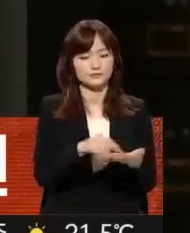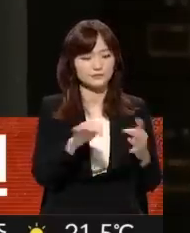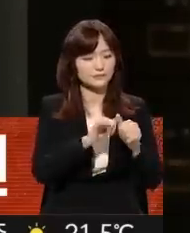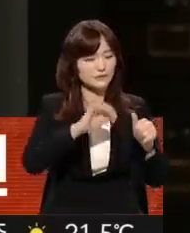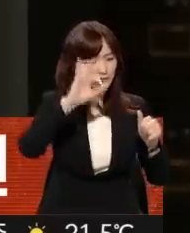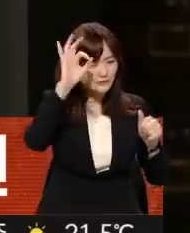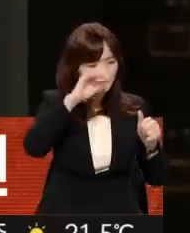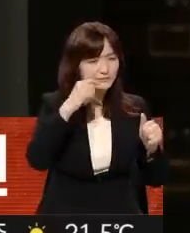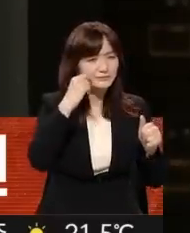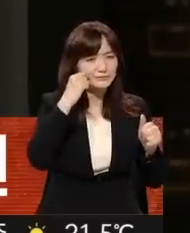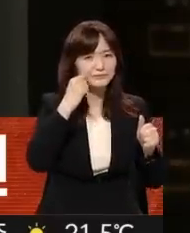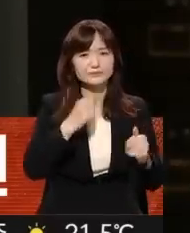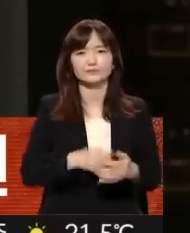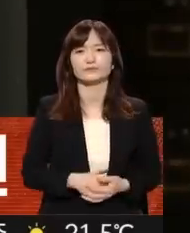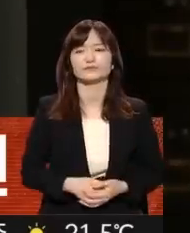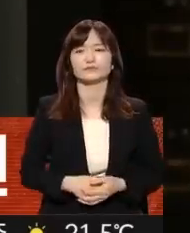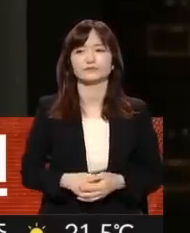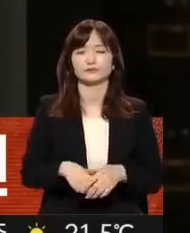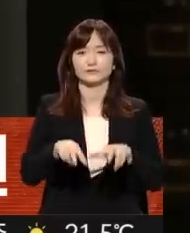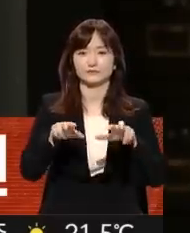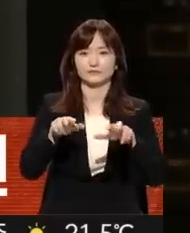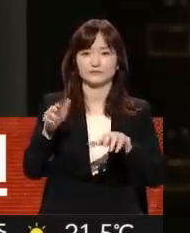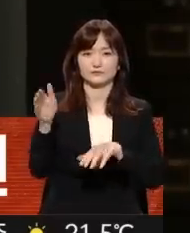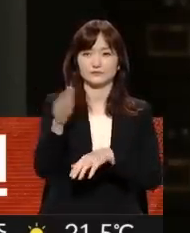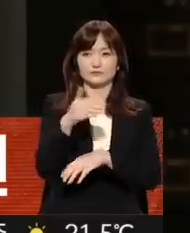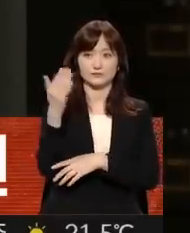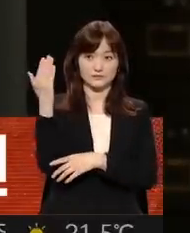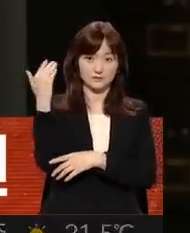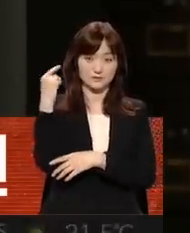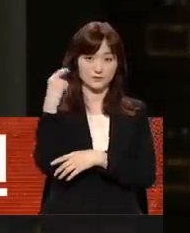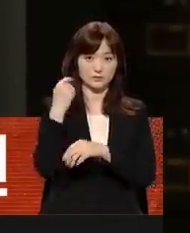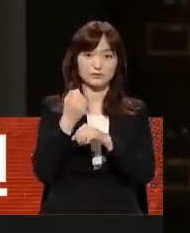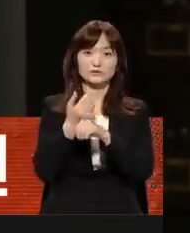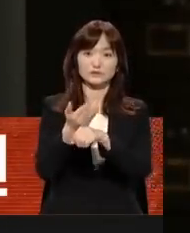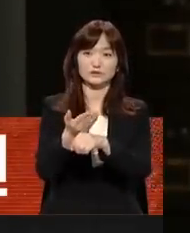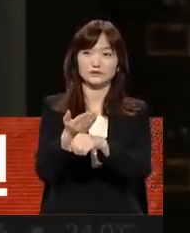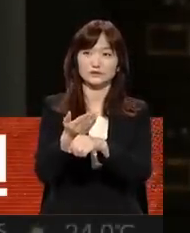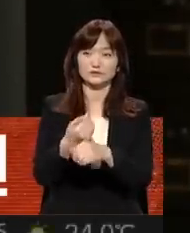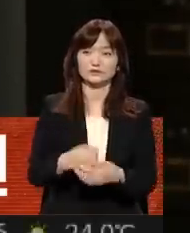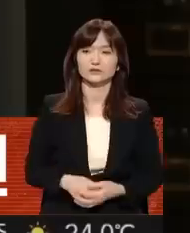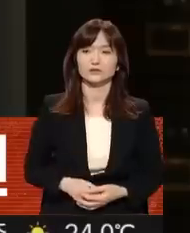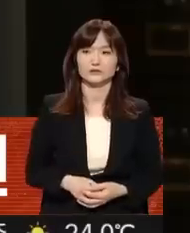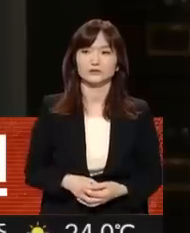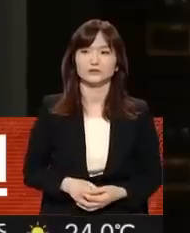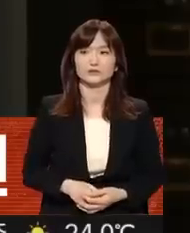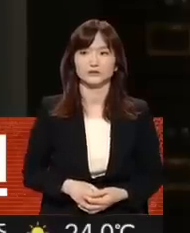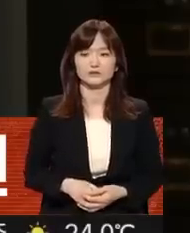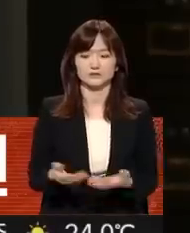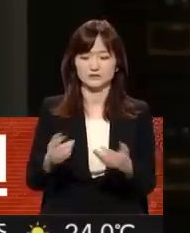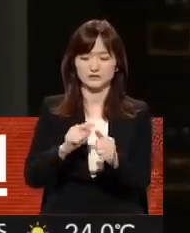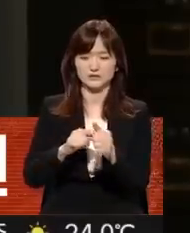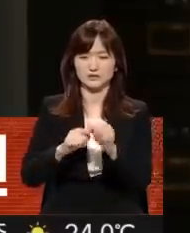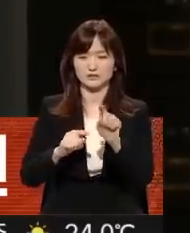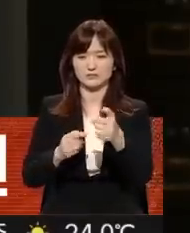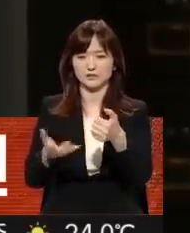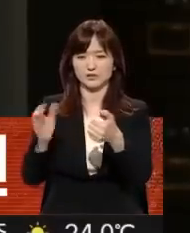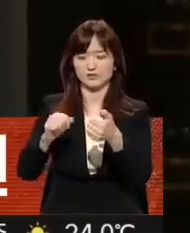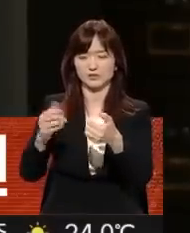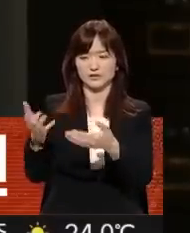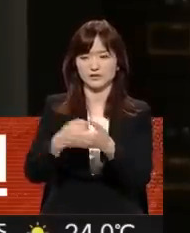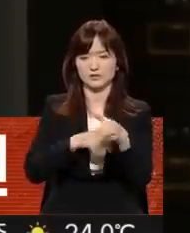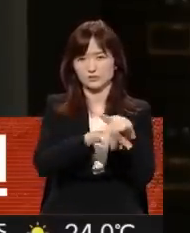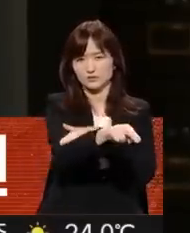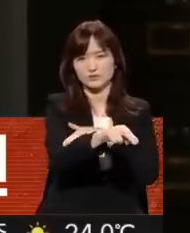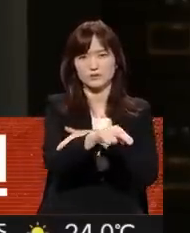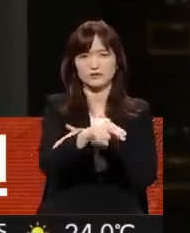못했어요. 그랬더니 이제부터는 저희가 저번에 전해드렸던 이놈이 150억을 들고 튀었어요라고 유언비어를 퍼뜨린